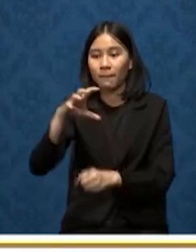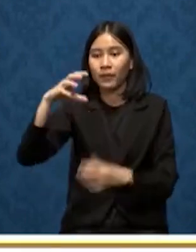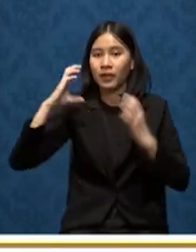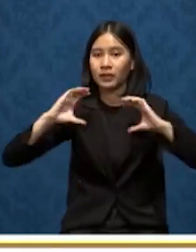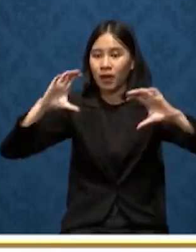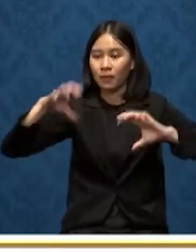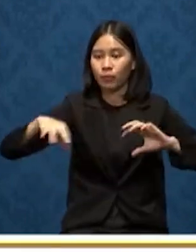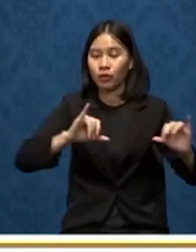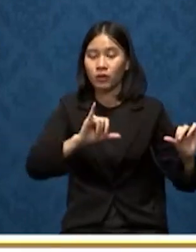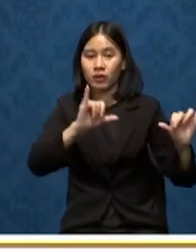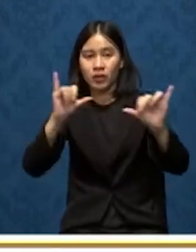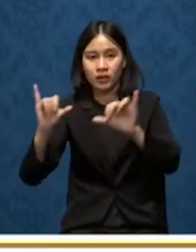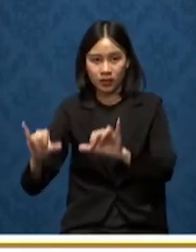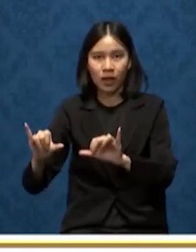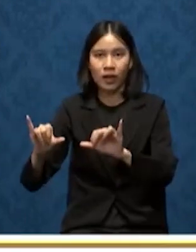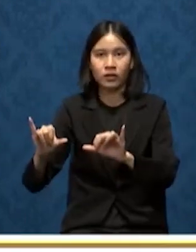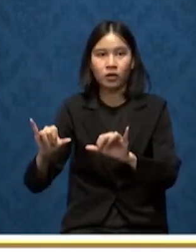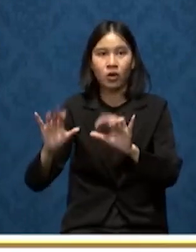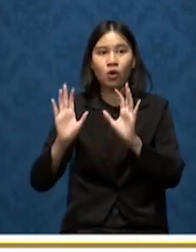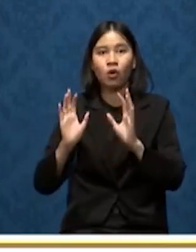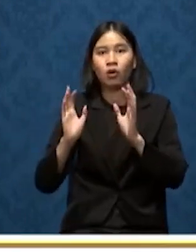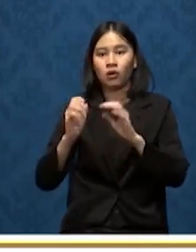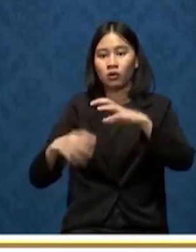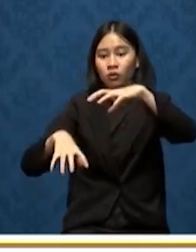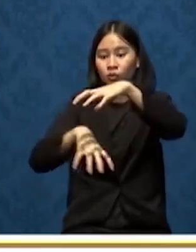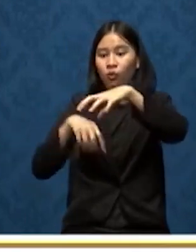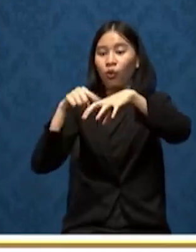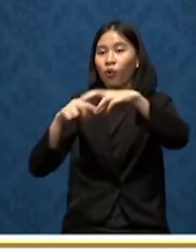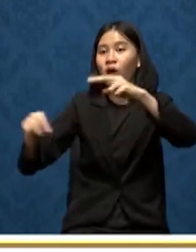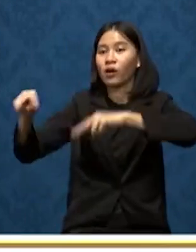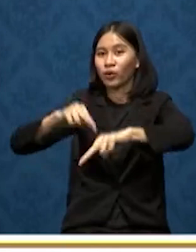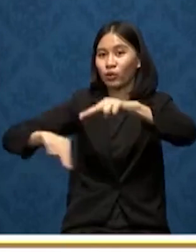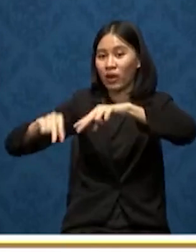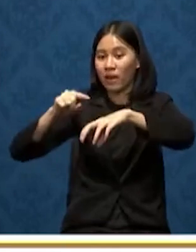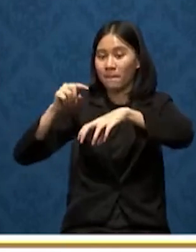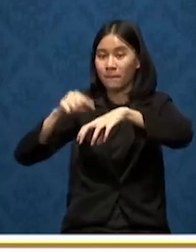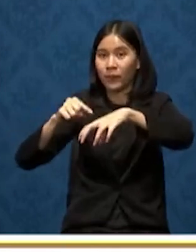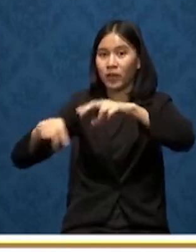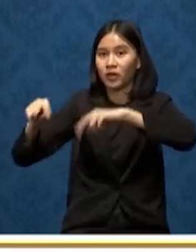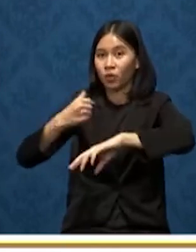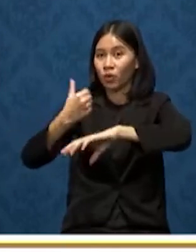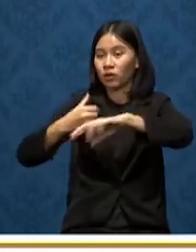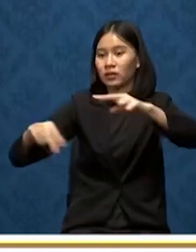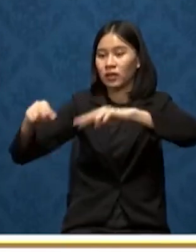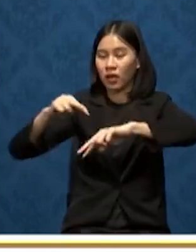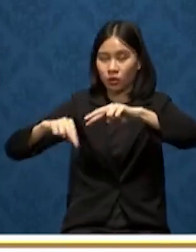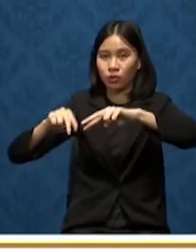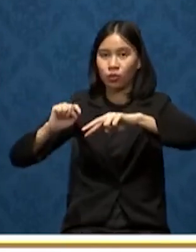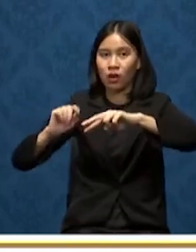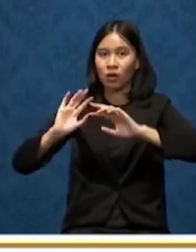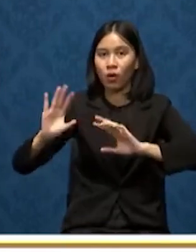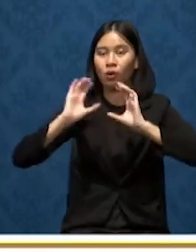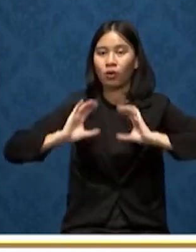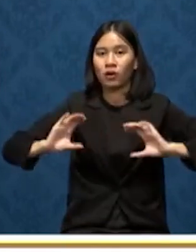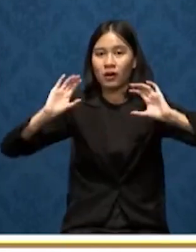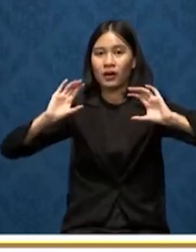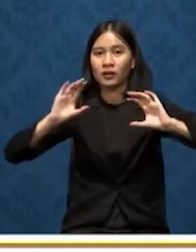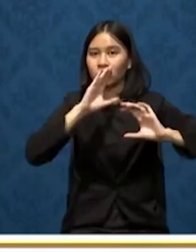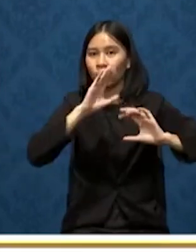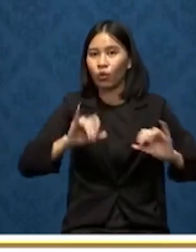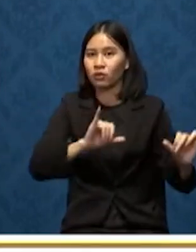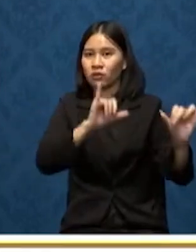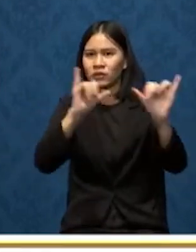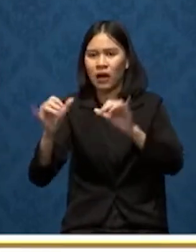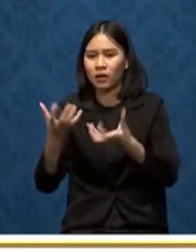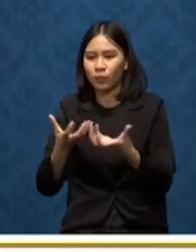หน่วยกำกับ หนวยงานใกำกับของส่รชการของรฐเนยนะับซึชะโอนย้ายซึ